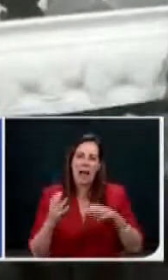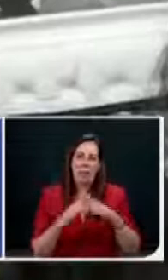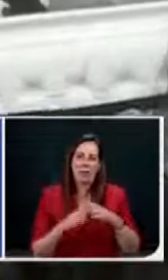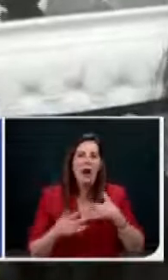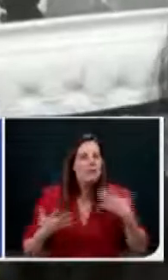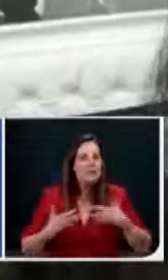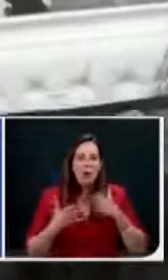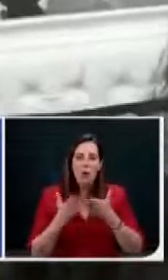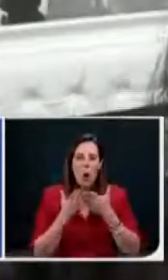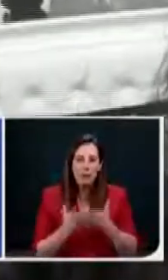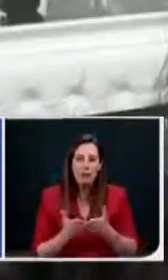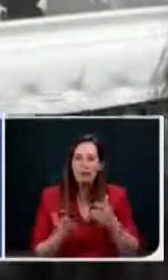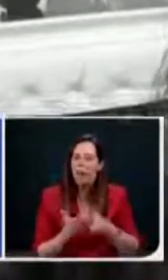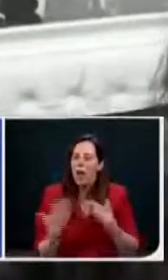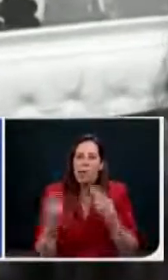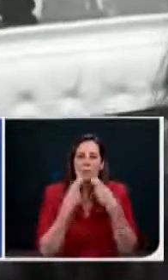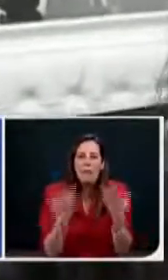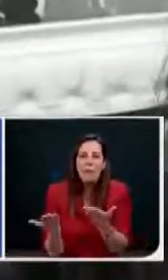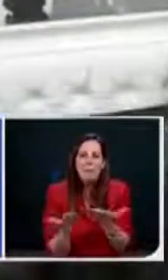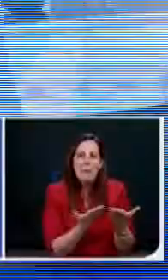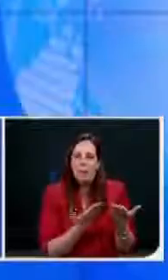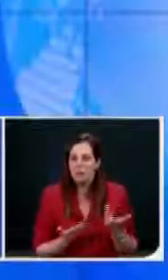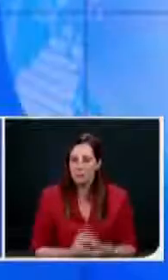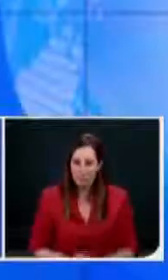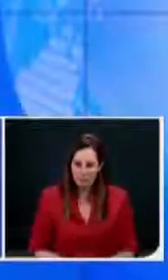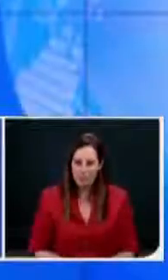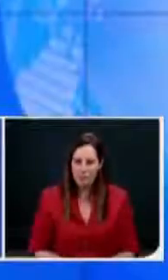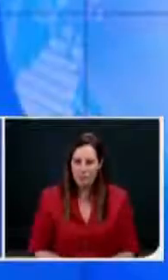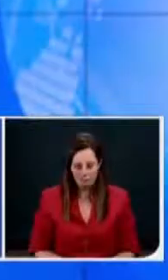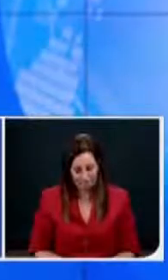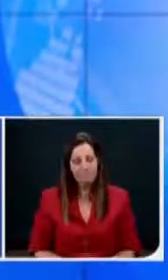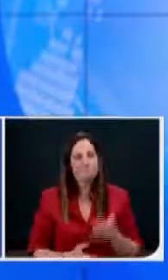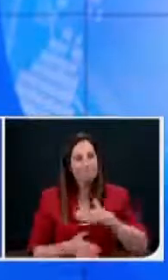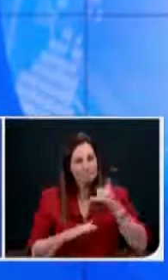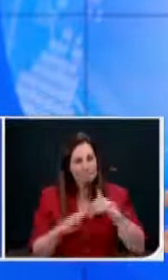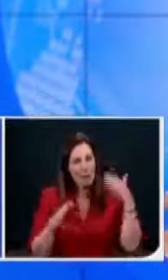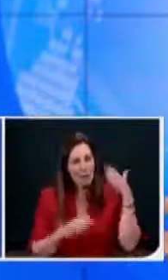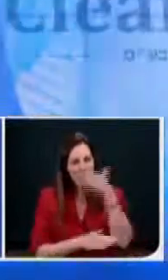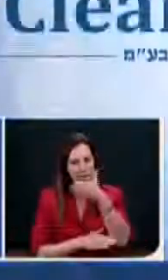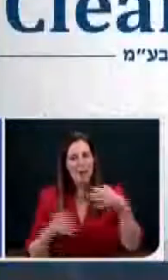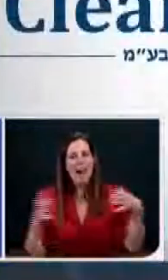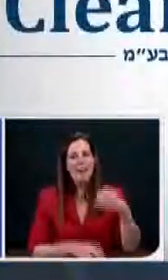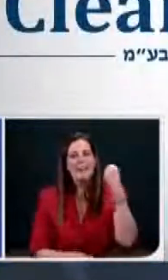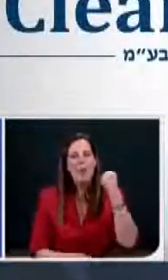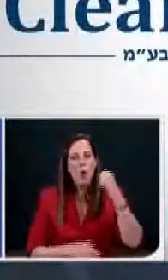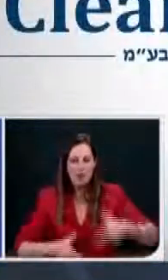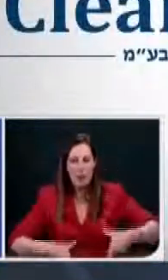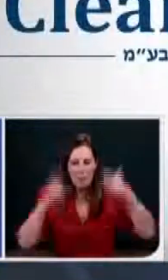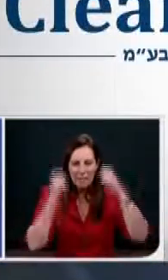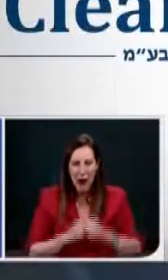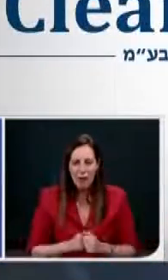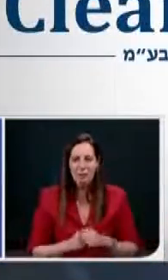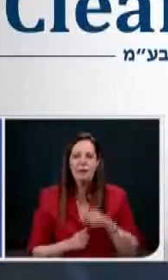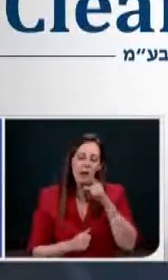אני אשמח לעזרתך כי נותרנו ללא מענה מאף גורם. אוקיי, אז אנחנו פנינו לחברת הניהול של המבנה הזה,